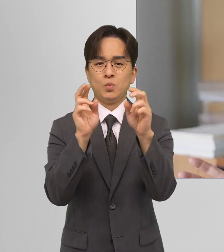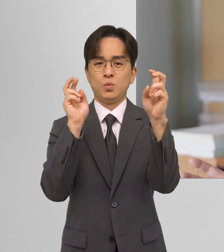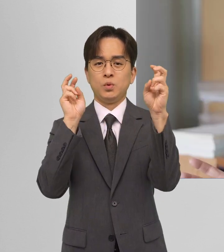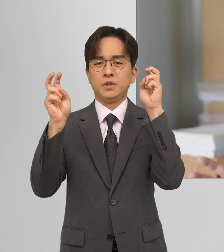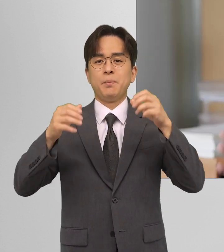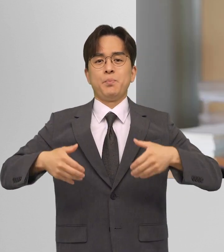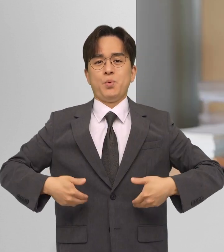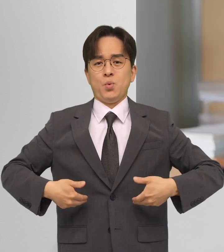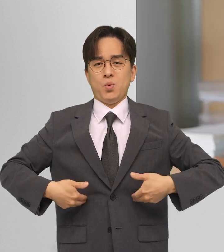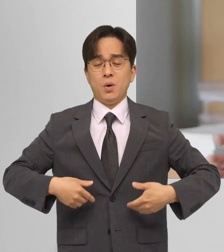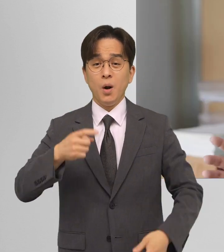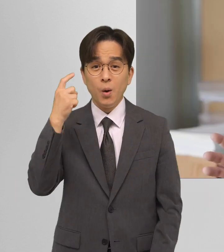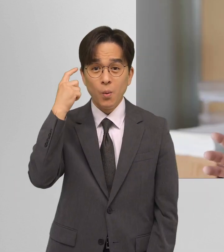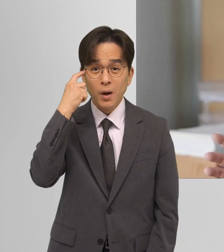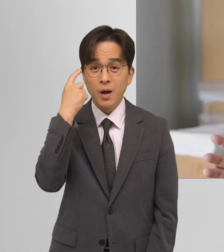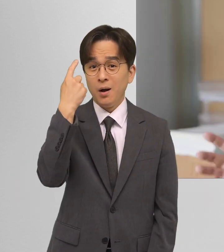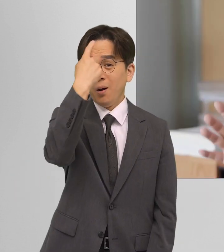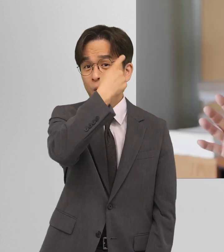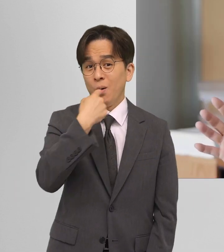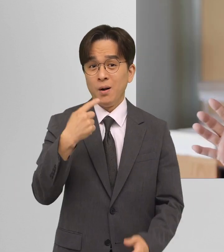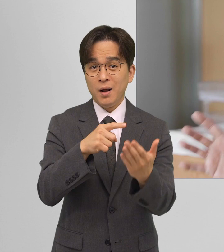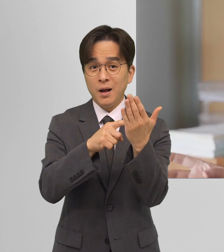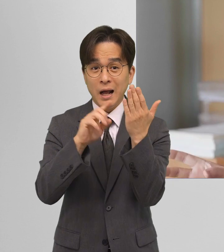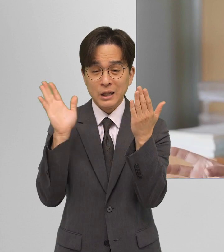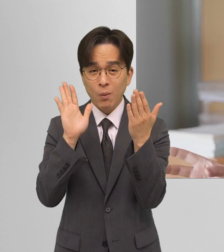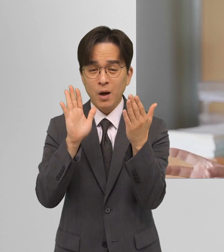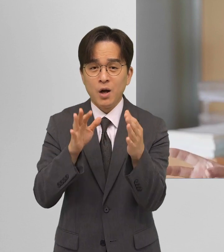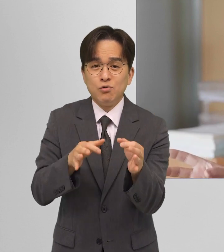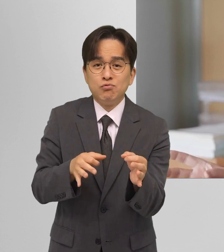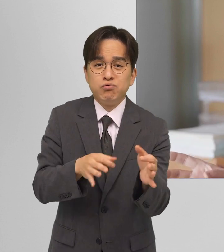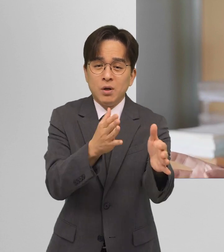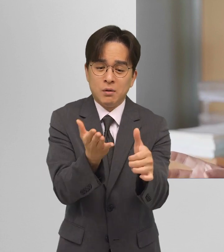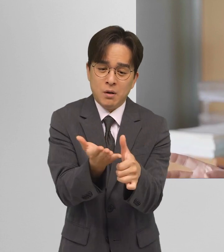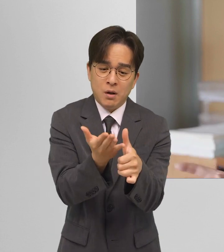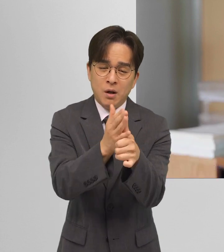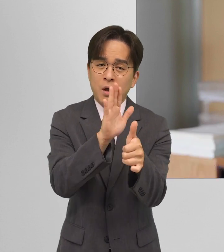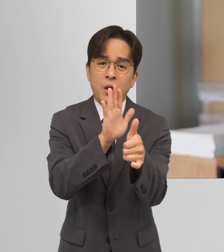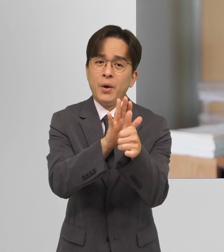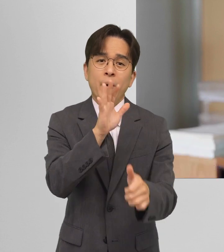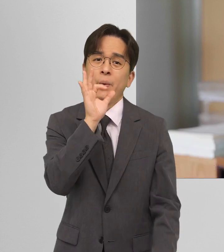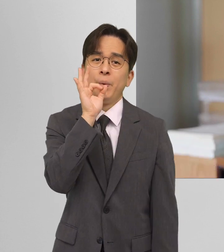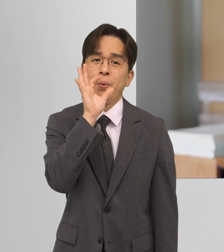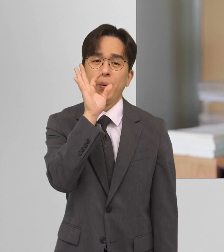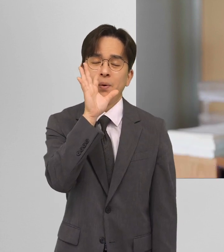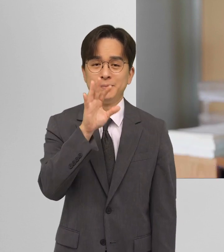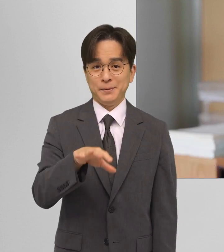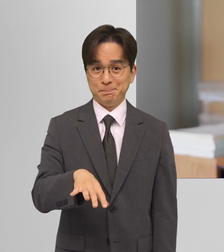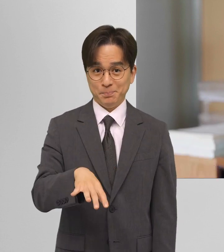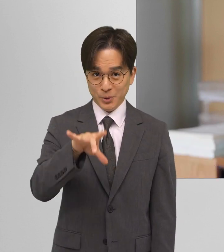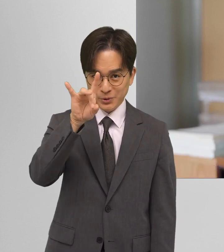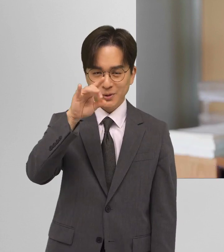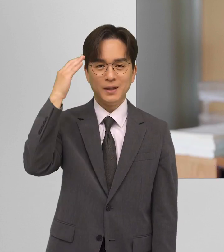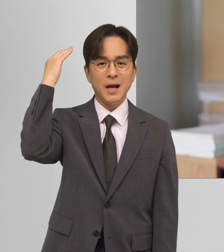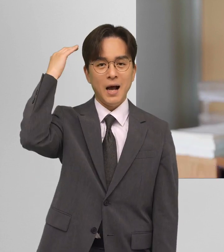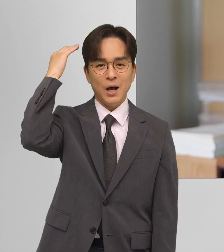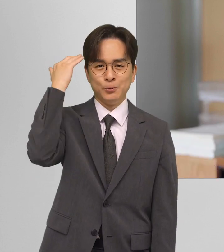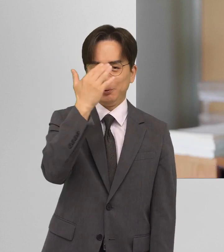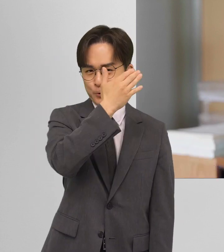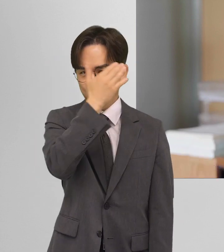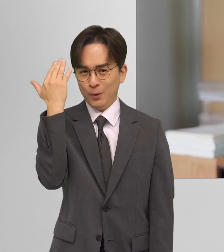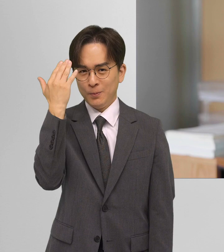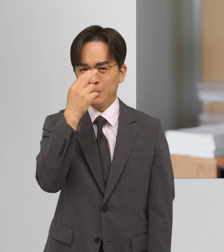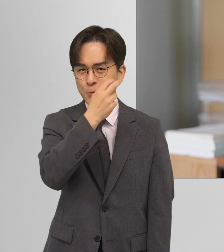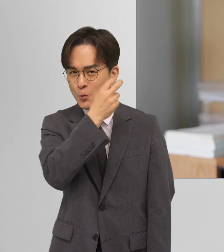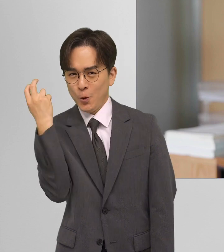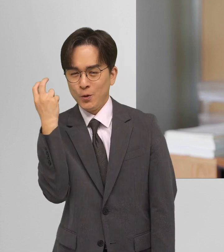지금은 사실은 아티스트를 보고 후원을 해주시는 거란 말이죠. 그래서 그 후원의 방향이 조금